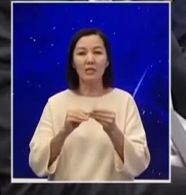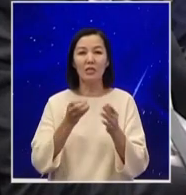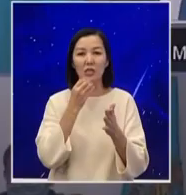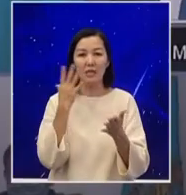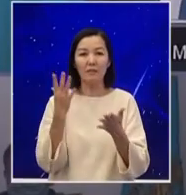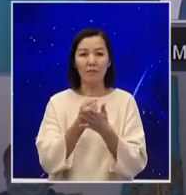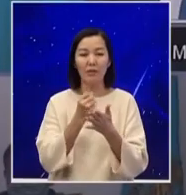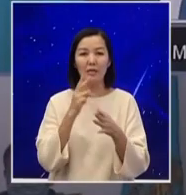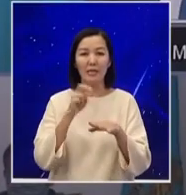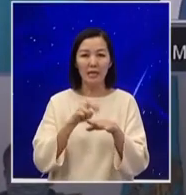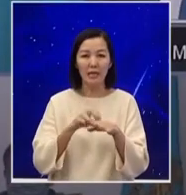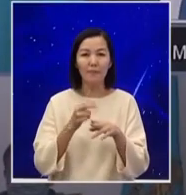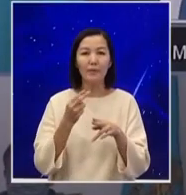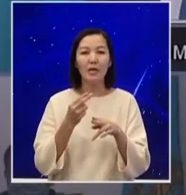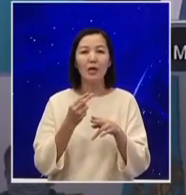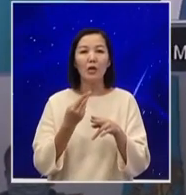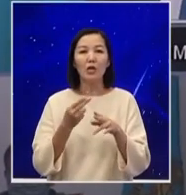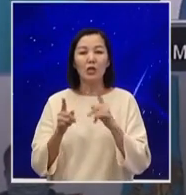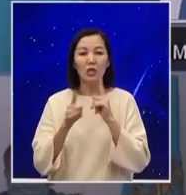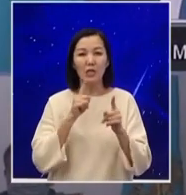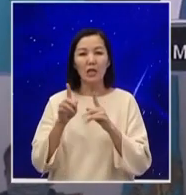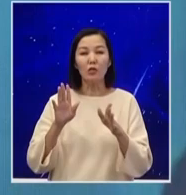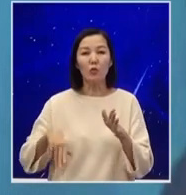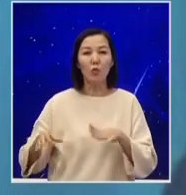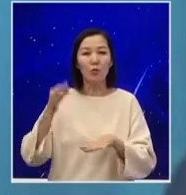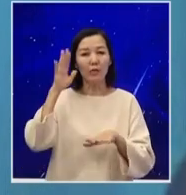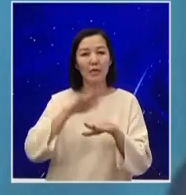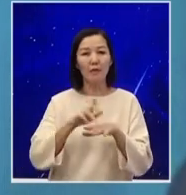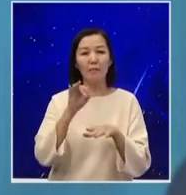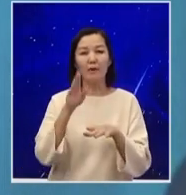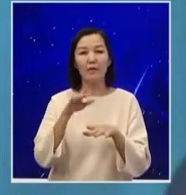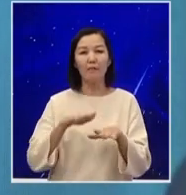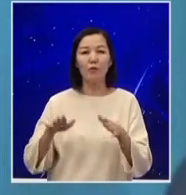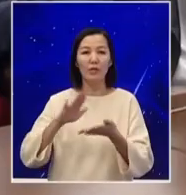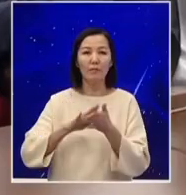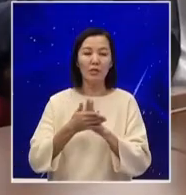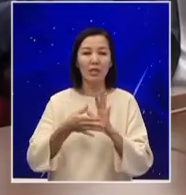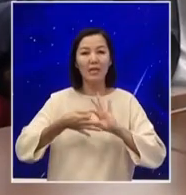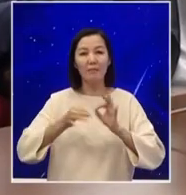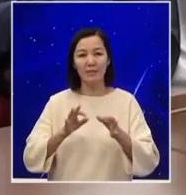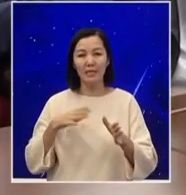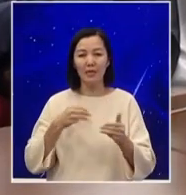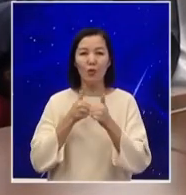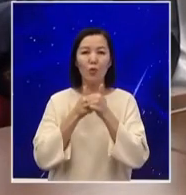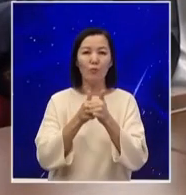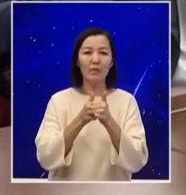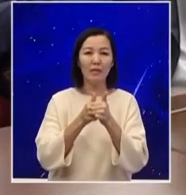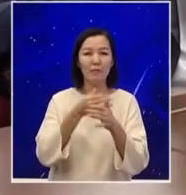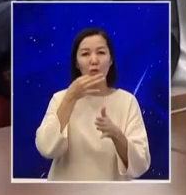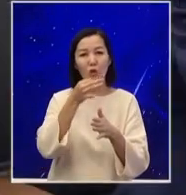деді еліміздің бас дәрігері. Дәл осы жиыннан соң облыс әкімі Амандық Баталов та өңірдегі эпид жағдайды